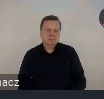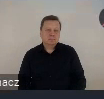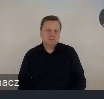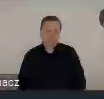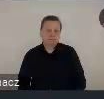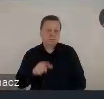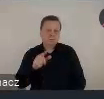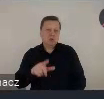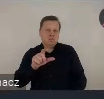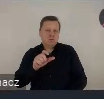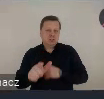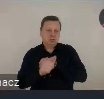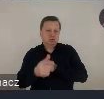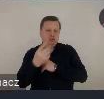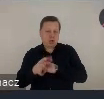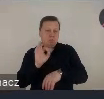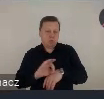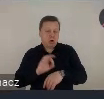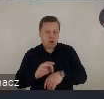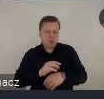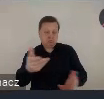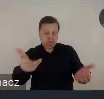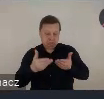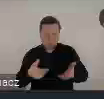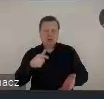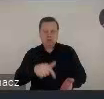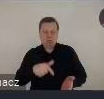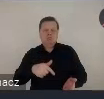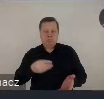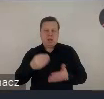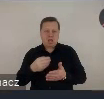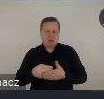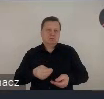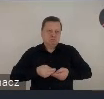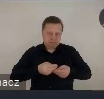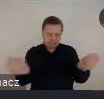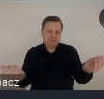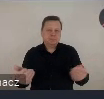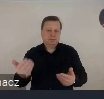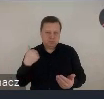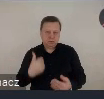274 projektów zostało przyznane dofinansowanie. W tym